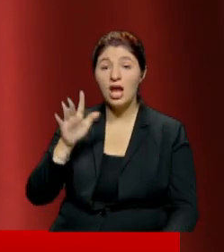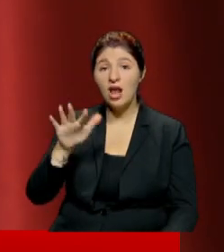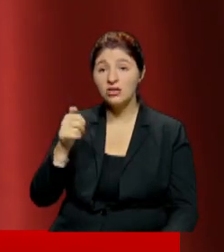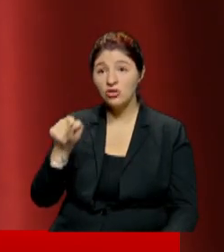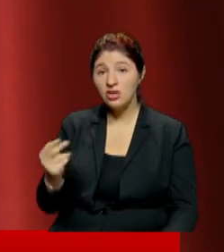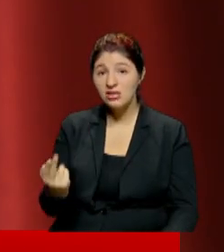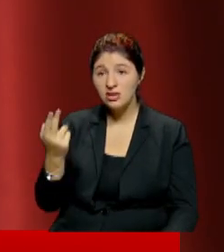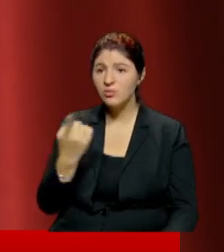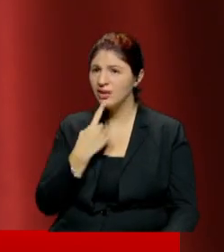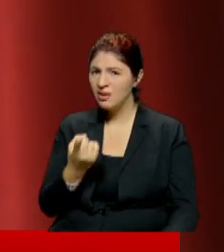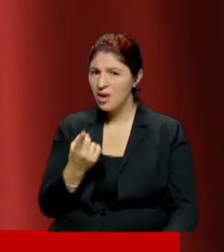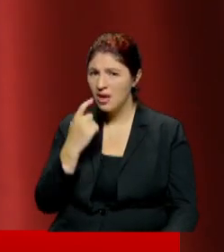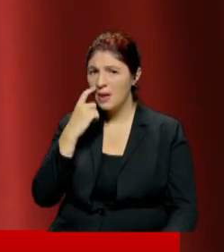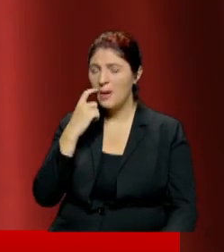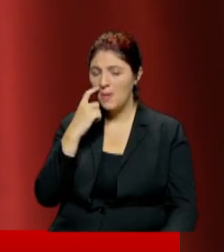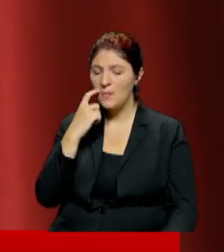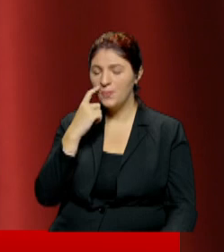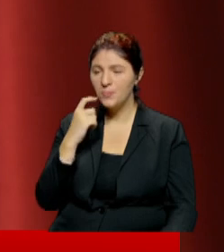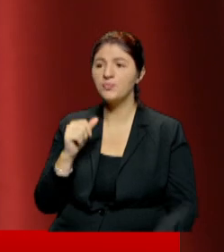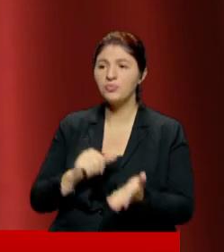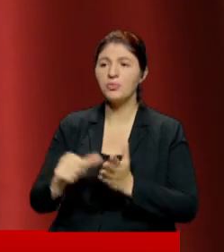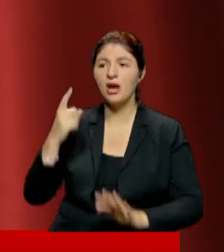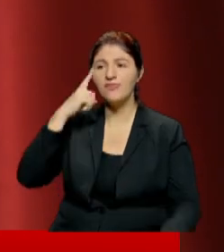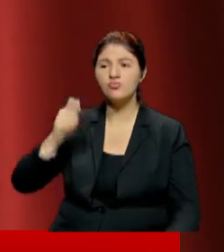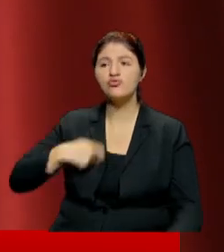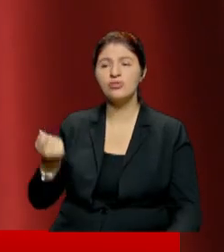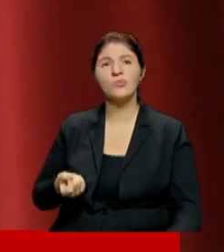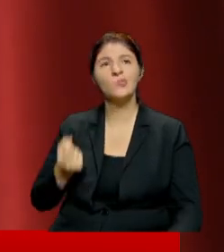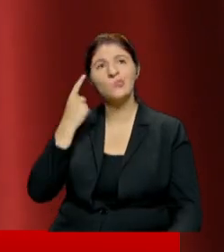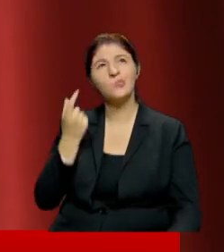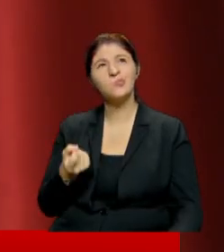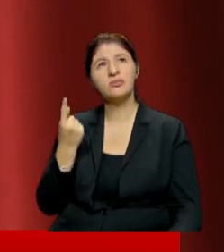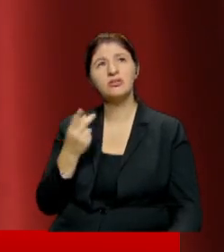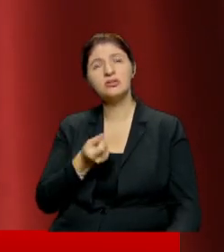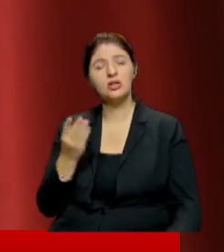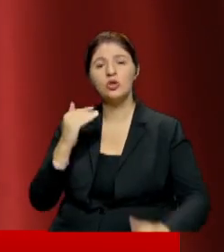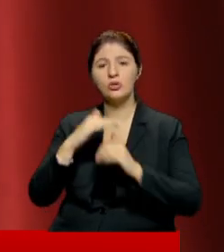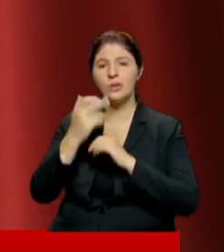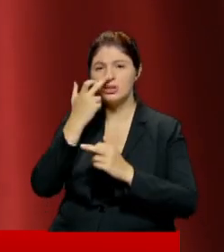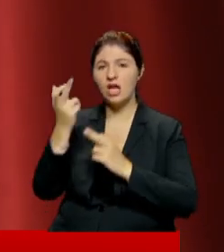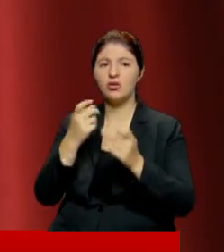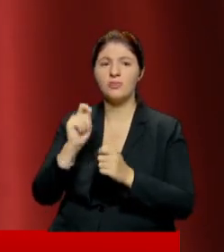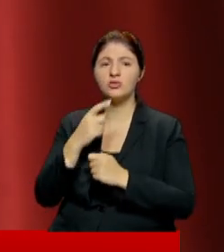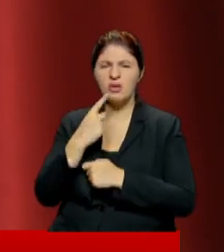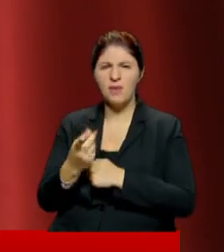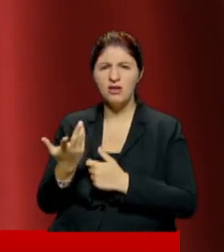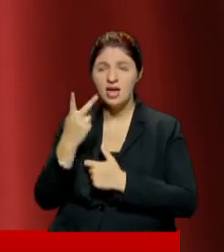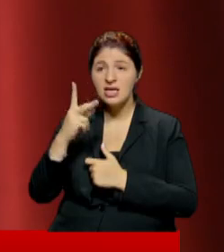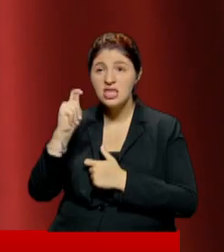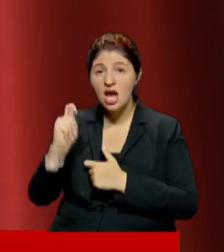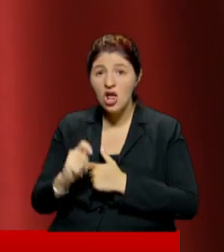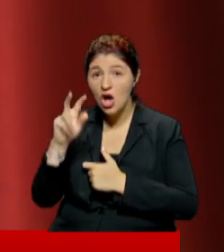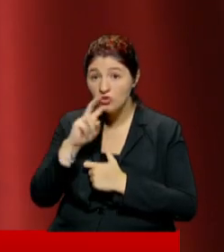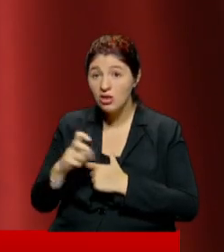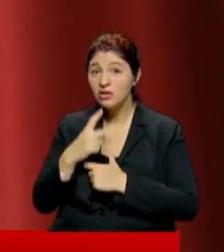6.7 Bu ne demektir tamamen kafadan atılan rakamlarla Siz toplumu aldatıyor sunuz demektir 2